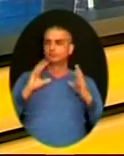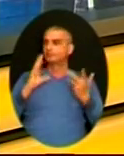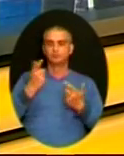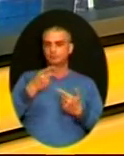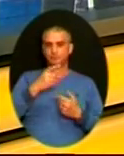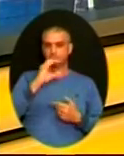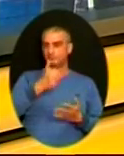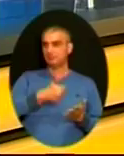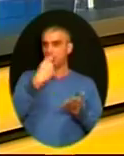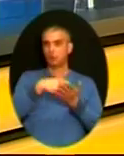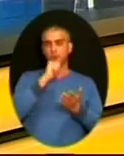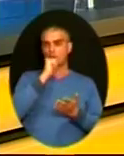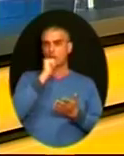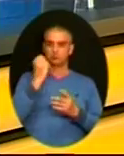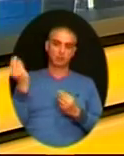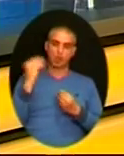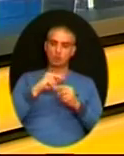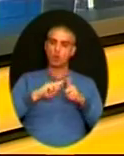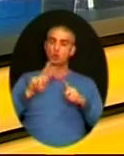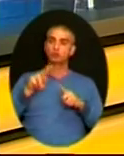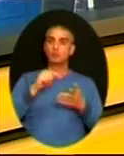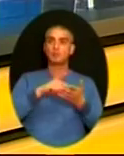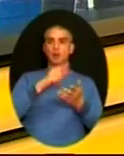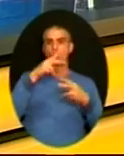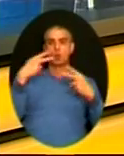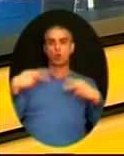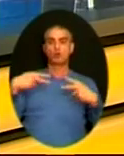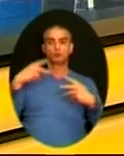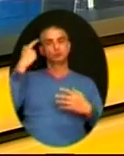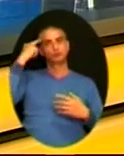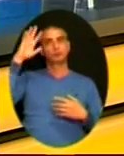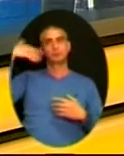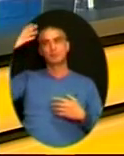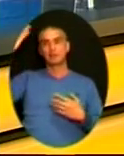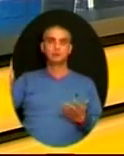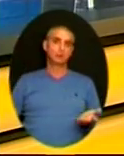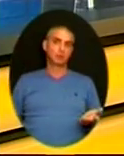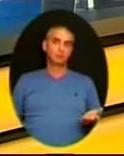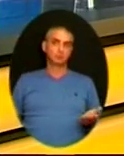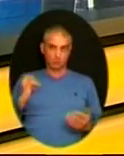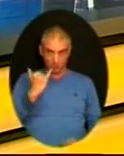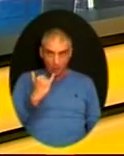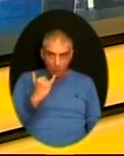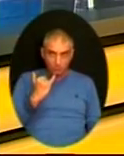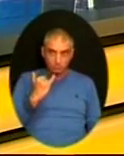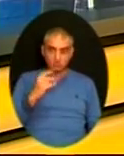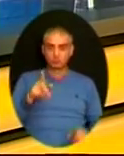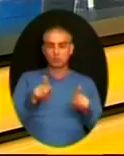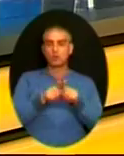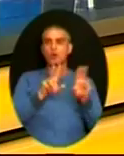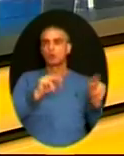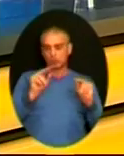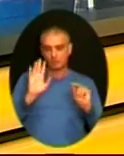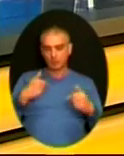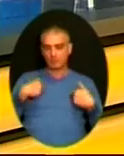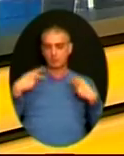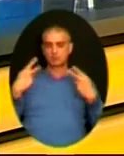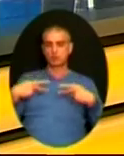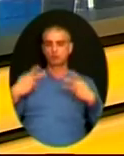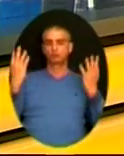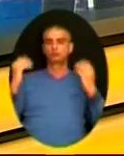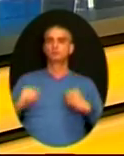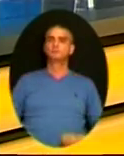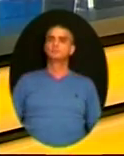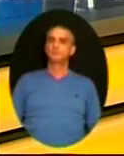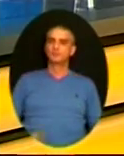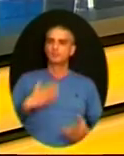מר כחלון לא רוצה להביא את זה בעוד חודשיים? כי הוא חושש מי יודע מה ילד יום. נכון? מאותה סיבה אנחנו גם חוששים.